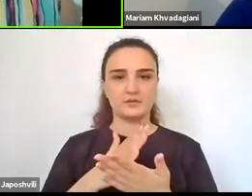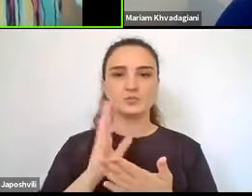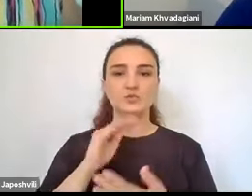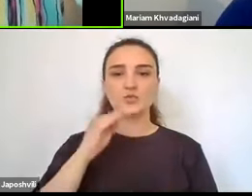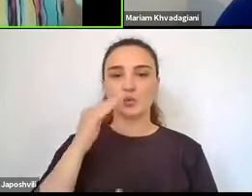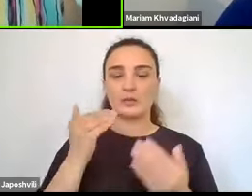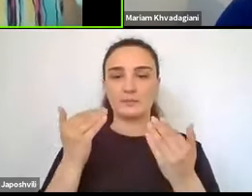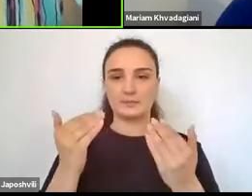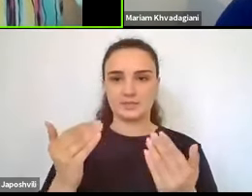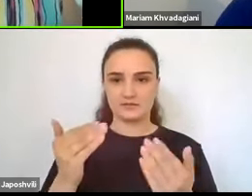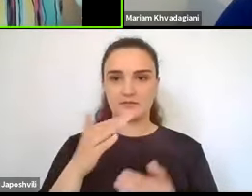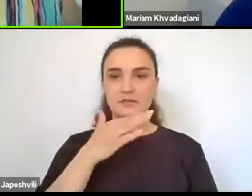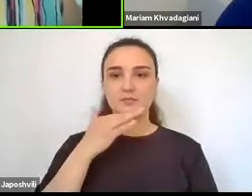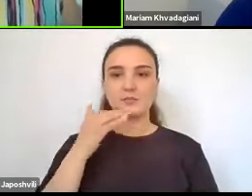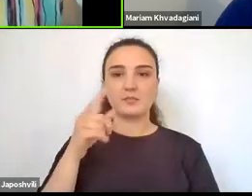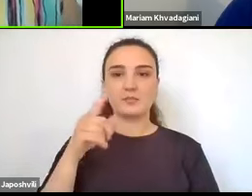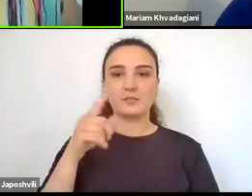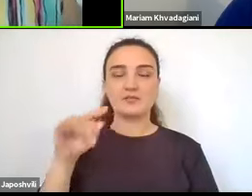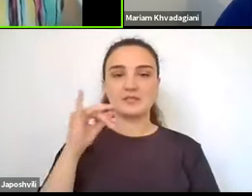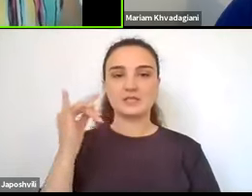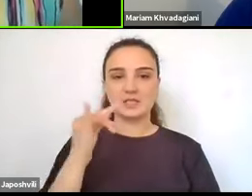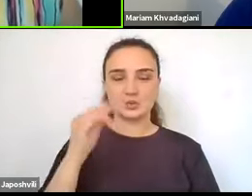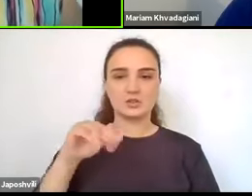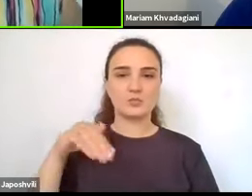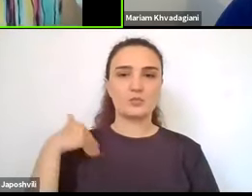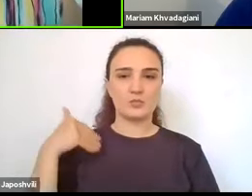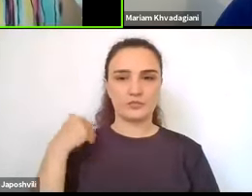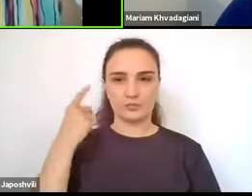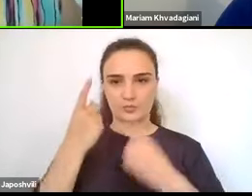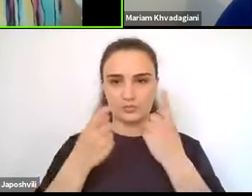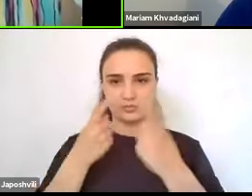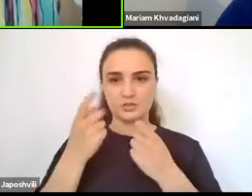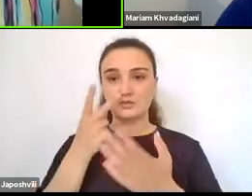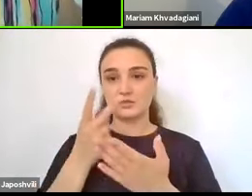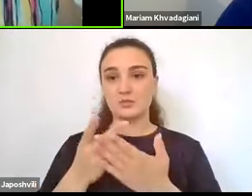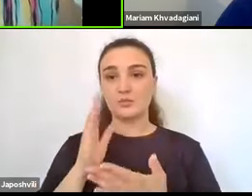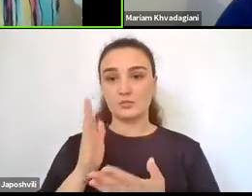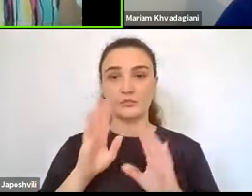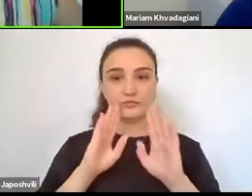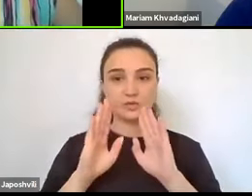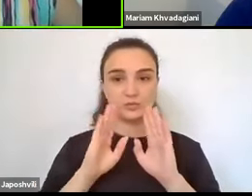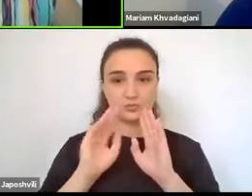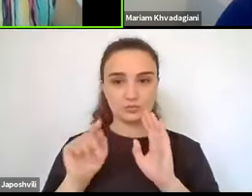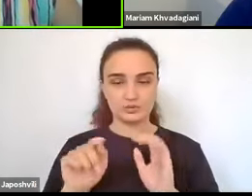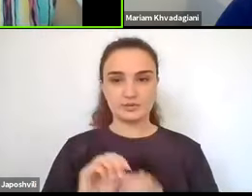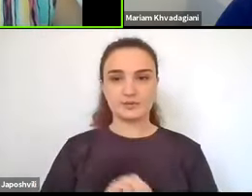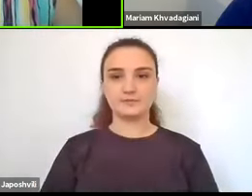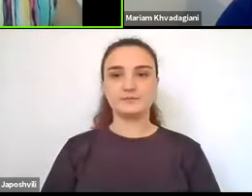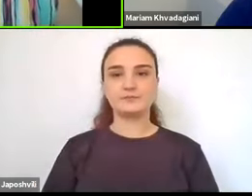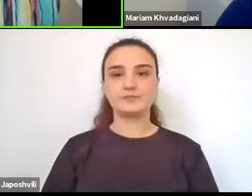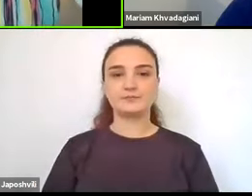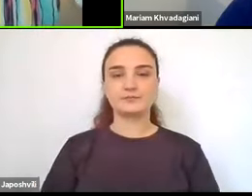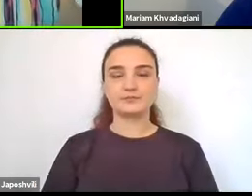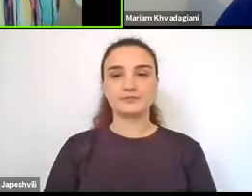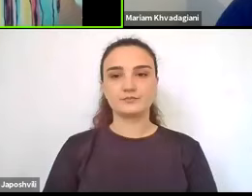მშობლებისთვის და ბევრ საინტერესო და სასარგებლო ინფორმაციას ნახავთ ჩვენს Facebook გვერდზე. Da მათ